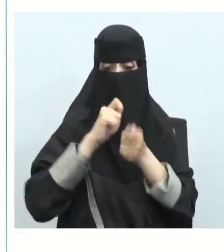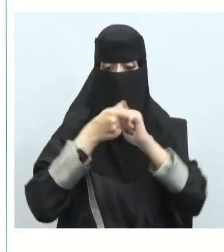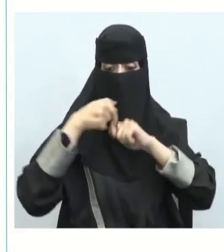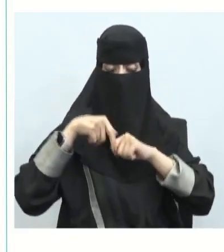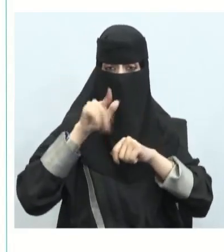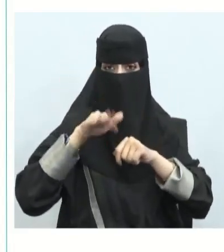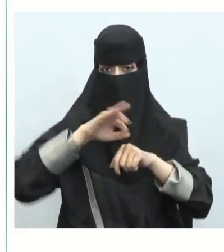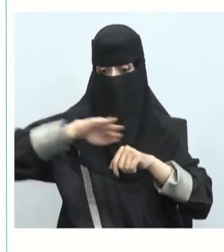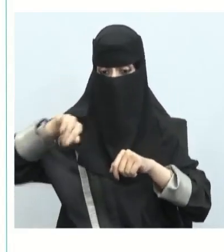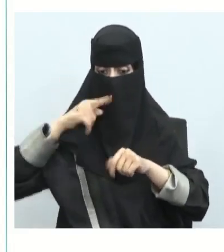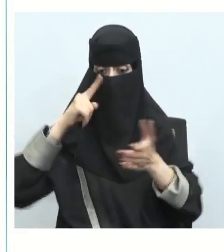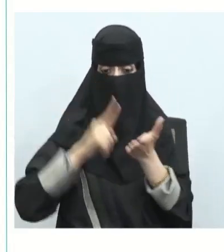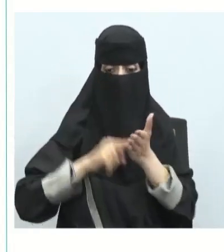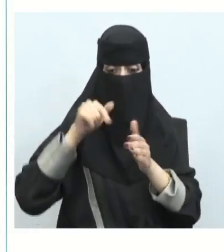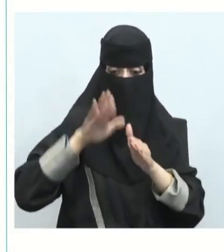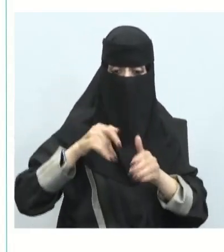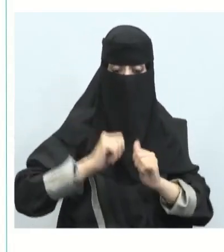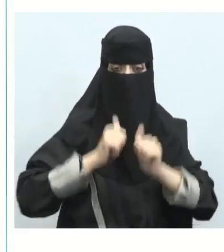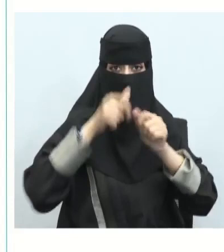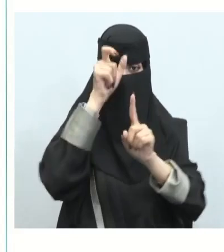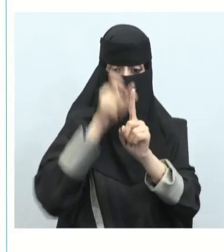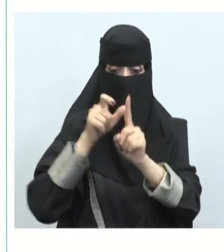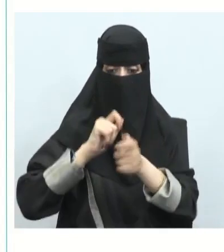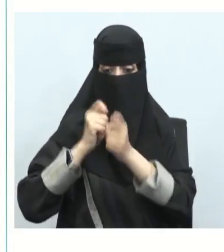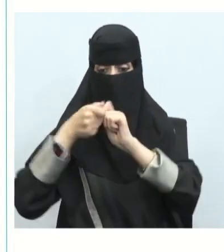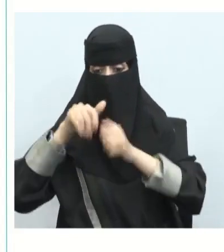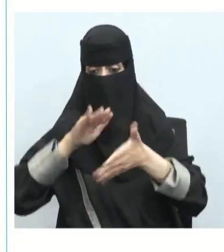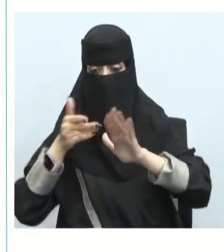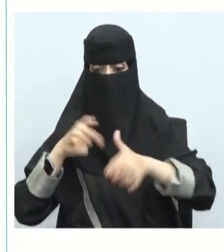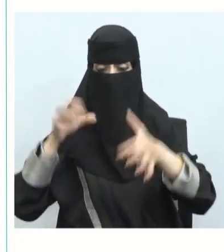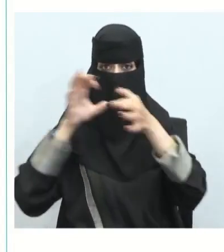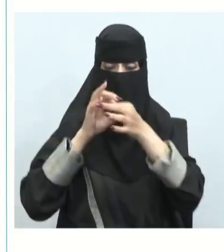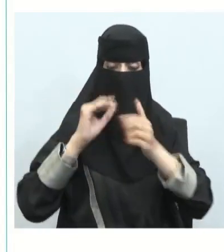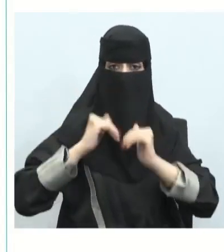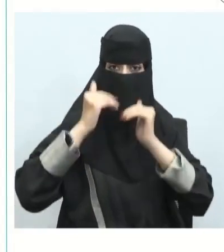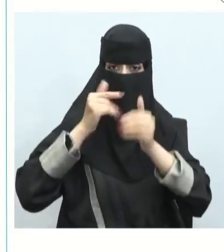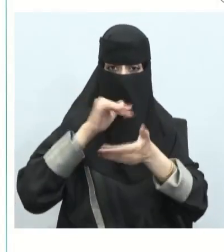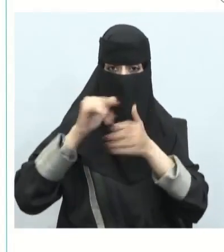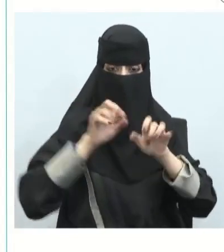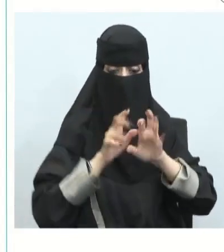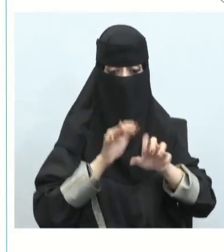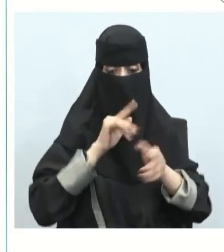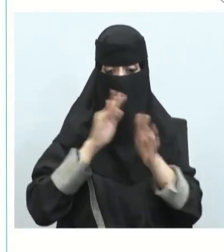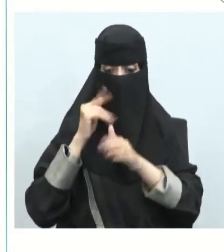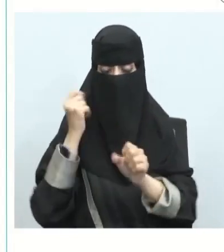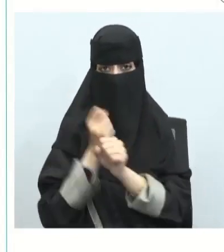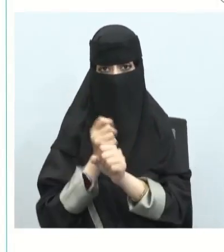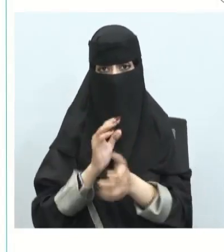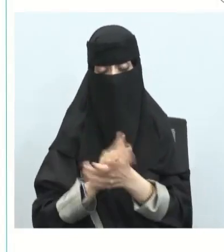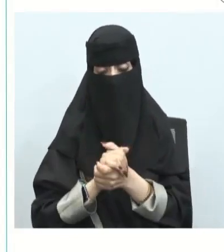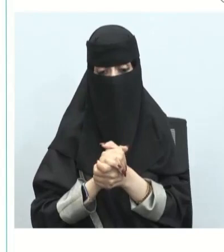بشكل مستقل بل سيستلزم استعداد الافراد للتغيير سواء تعلق الامر المنتجات او التقنيات او